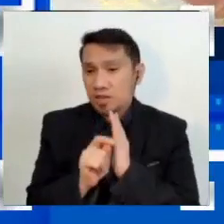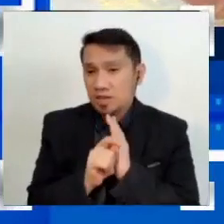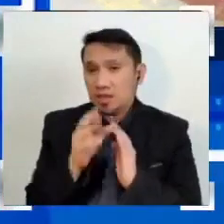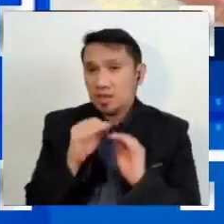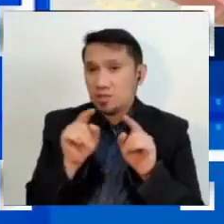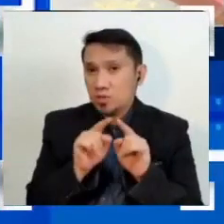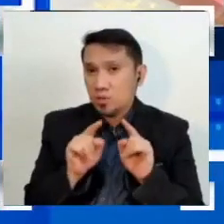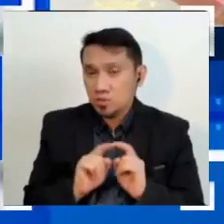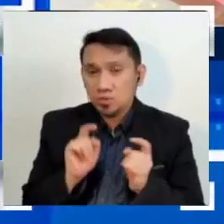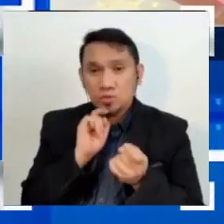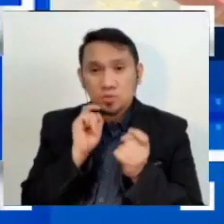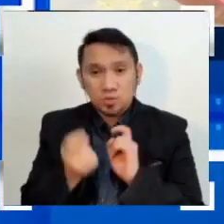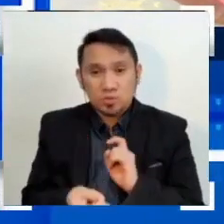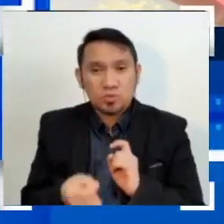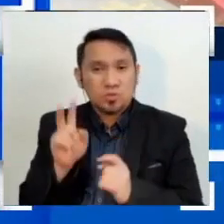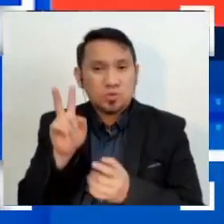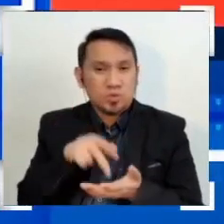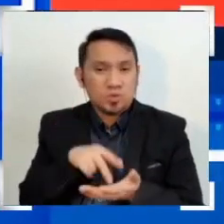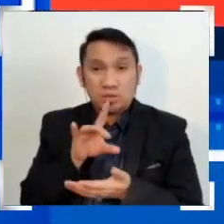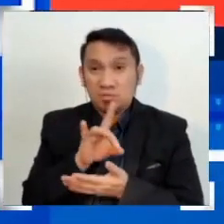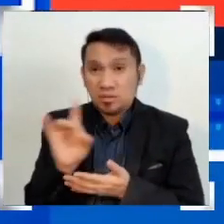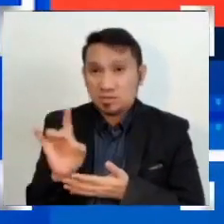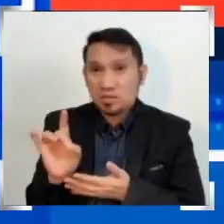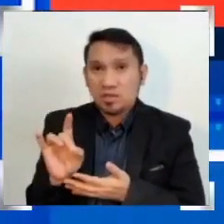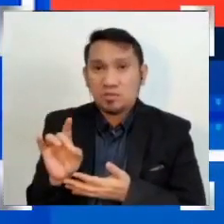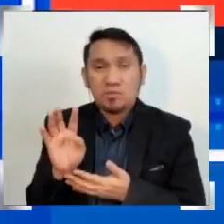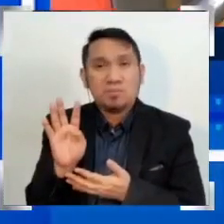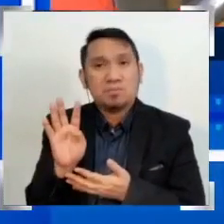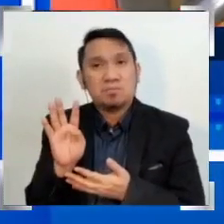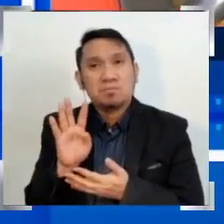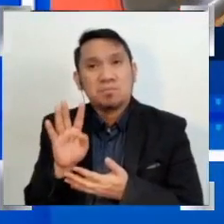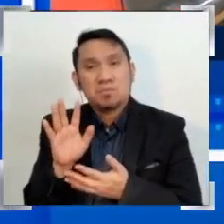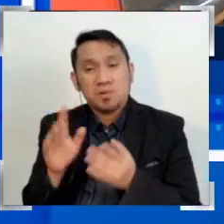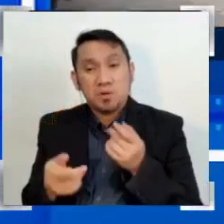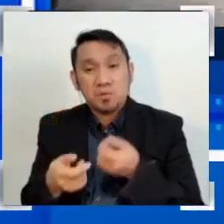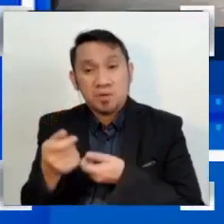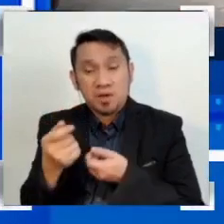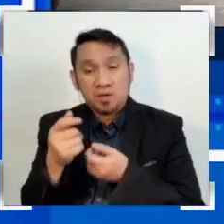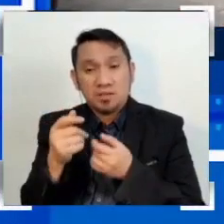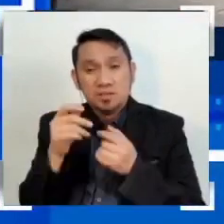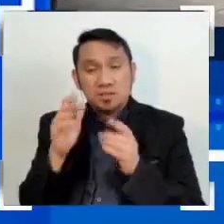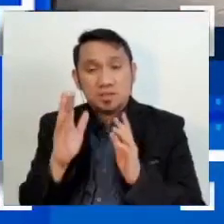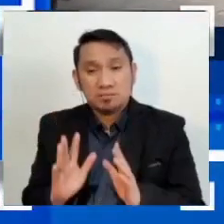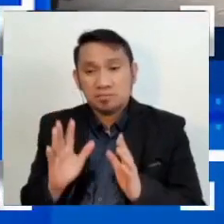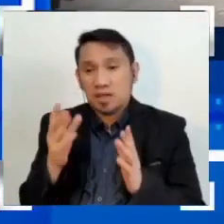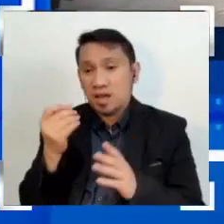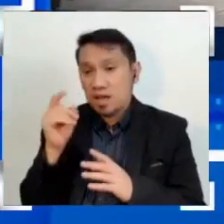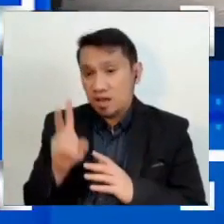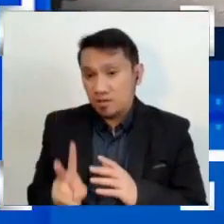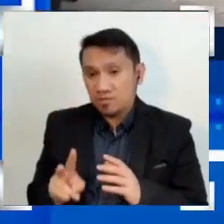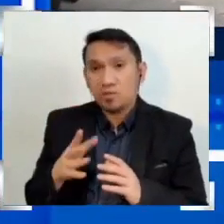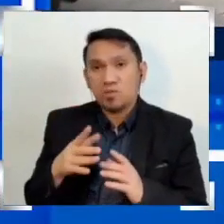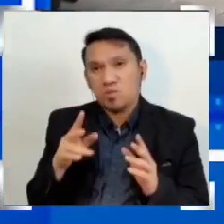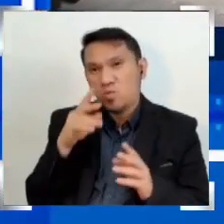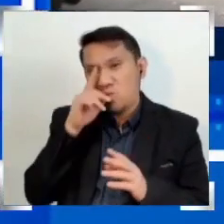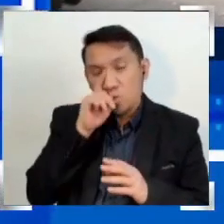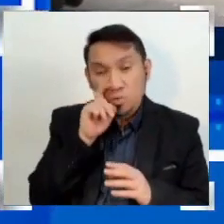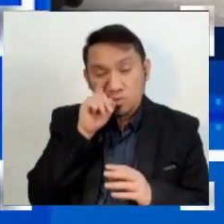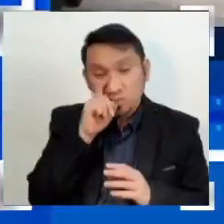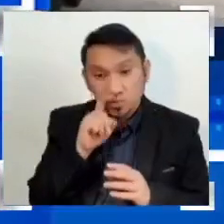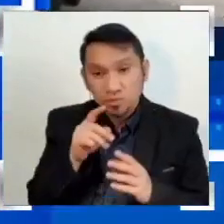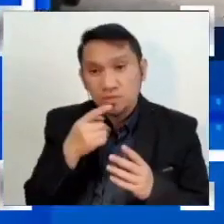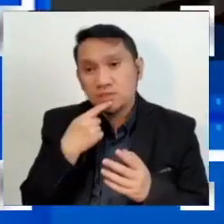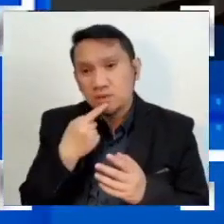existing na halos 2,800 fire trucks ng BFP. Nasa halos kalahati raw niyan ay puro luma na. Hiling naman ng BFP